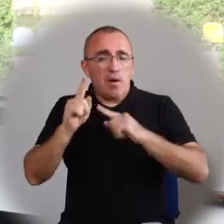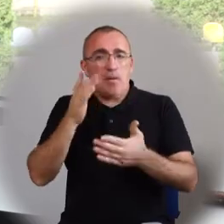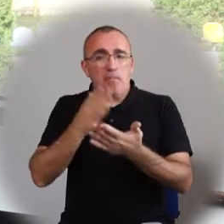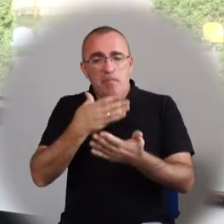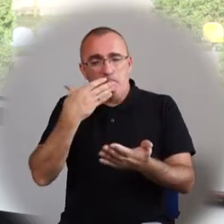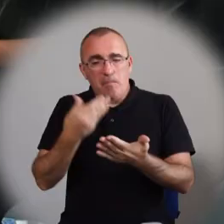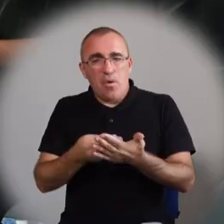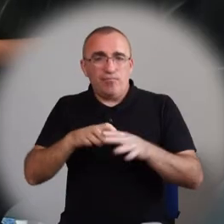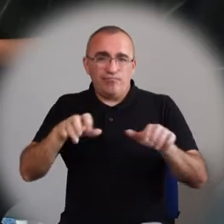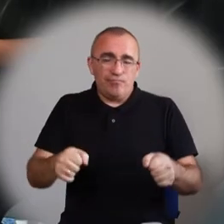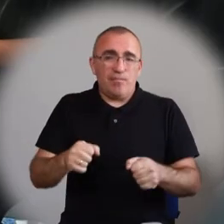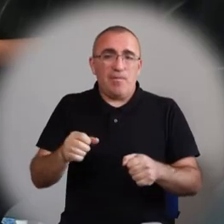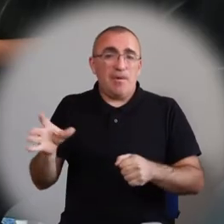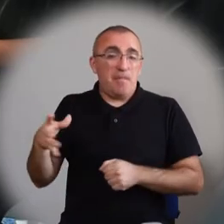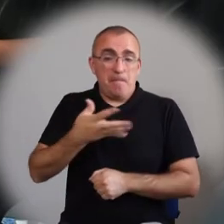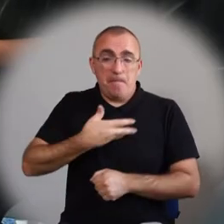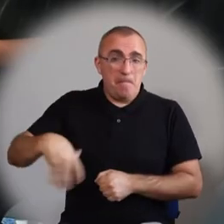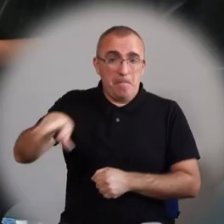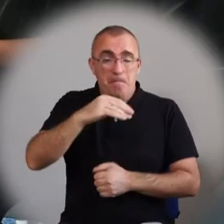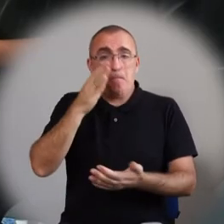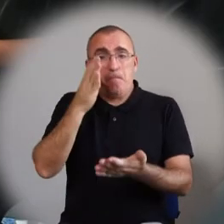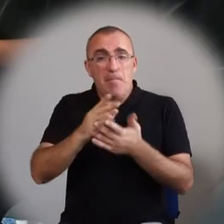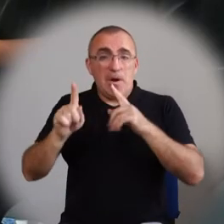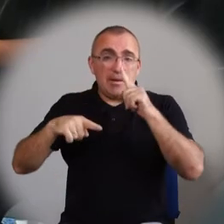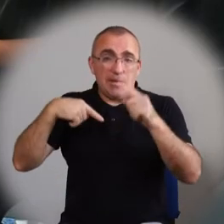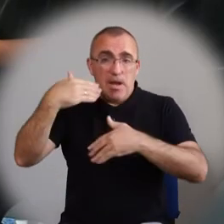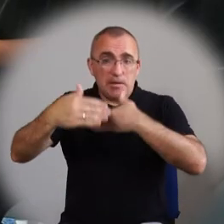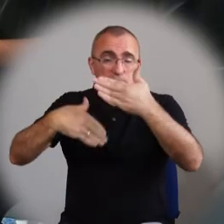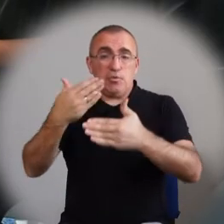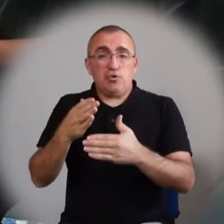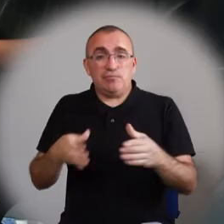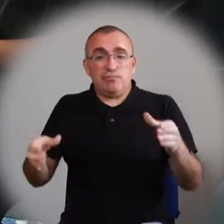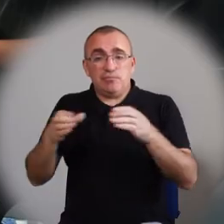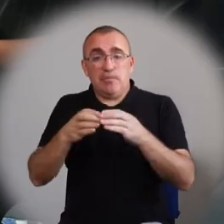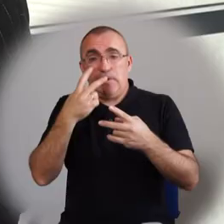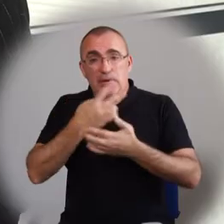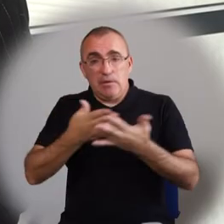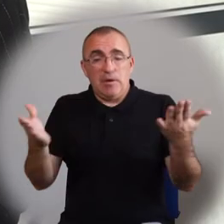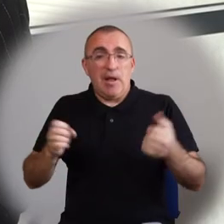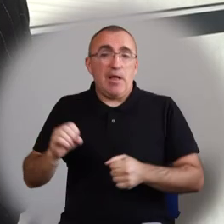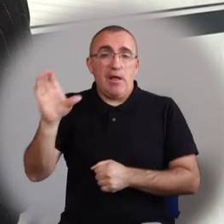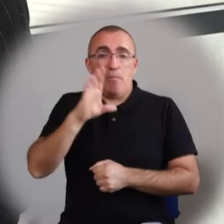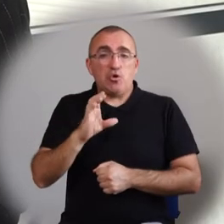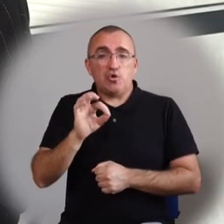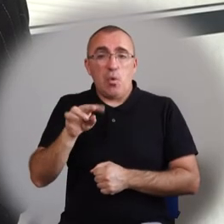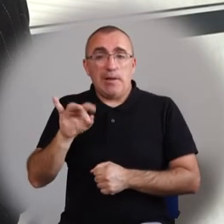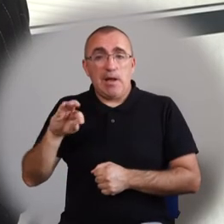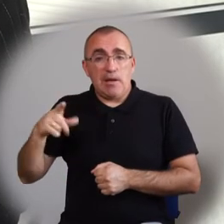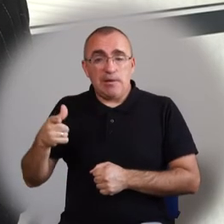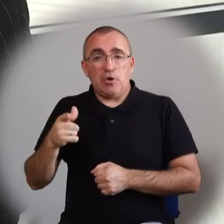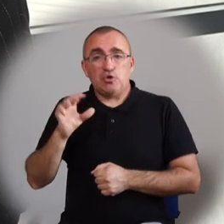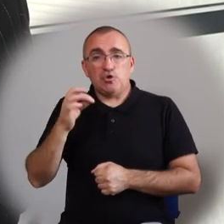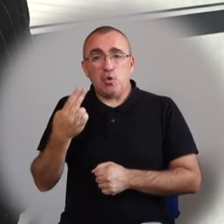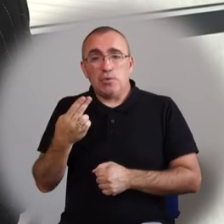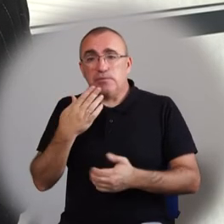в Верховній Раді і має свої компетенції. Тобто практично ми маємо таку от наступність, і та соціологія, яку зараз демонструє Європейська солідарність,